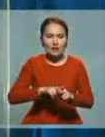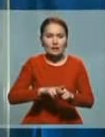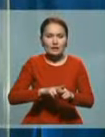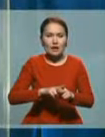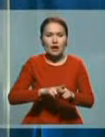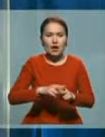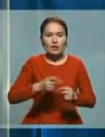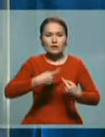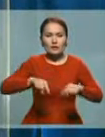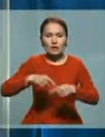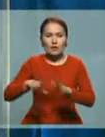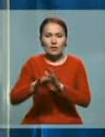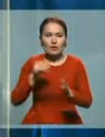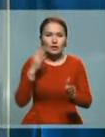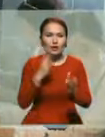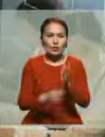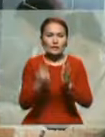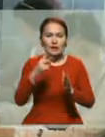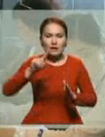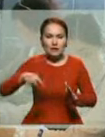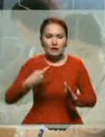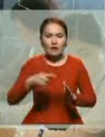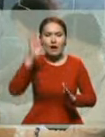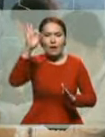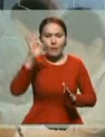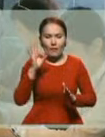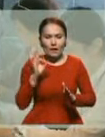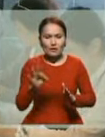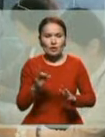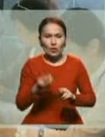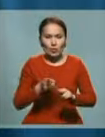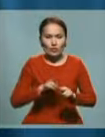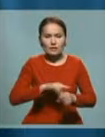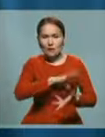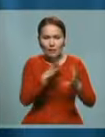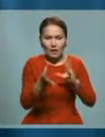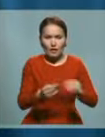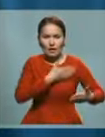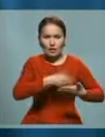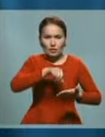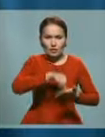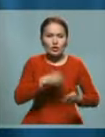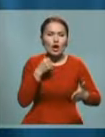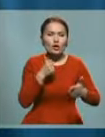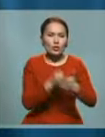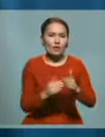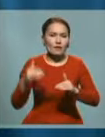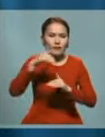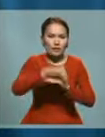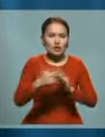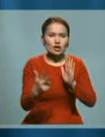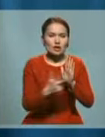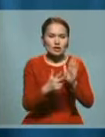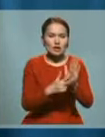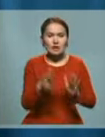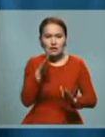сәтке сайлаушылардың 97,2% сайлауға дауыс беріп үлгерді. Әрине әлі де уақыт бар, біз сайлаушыларды күтеміз, сайлаудың